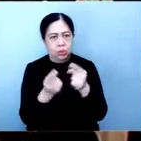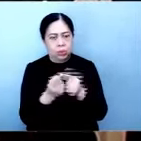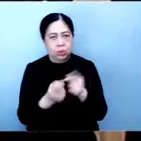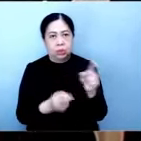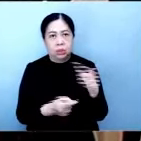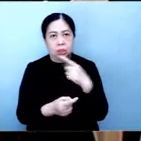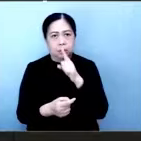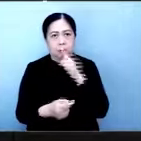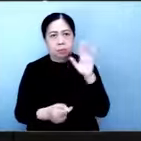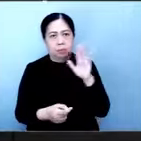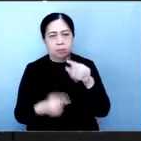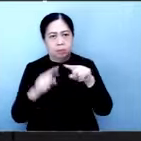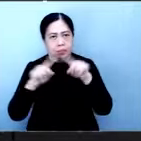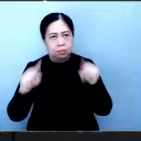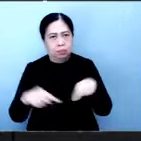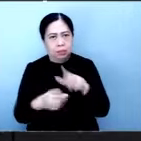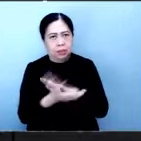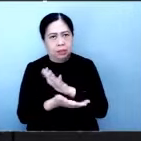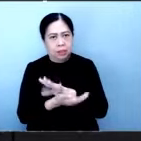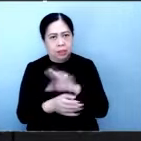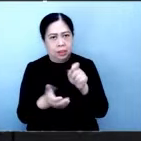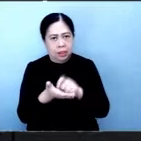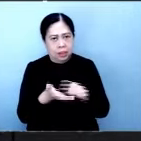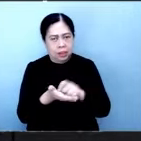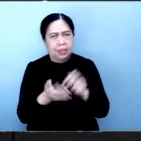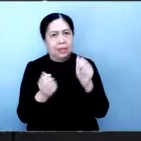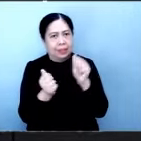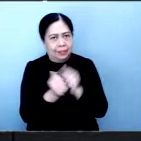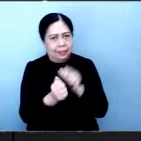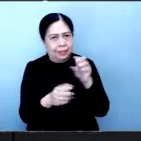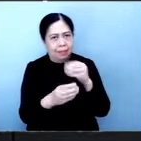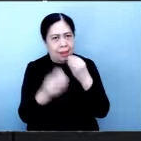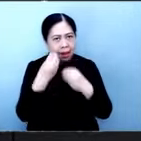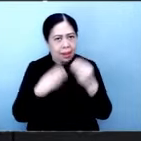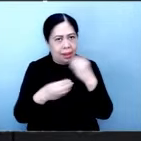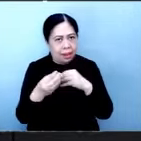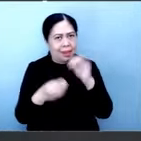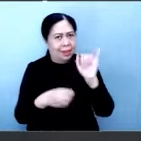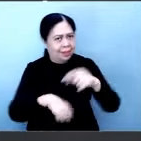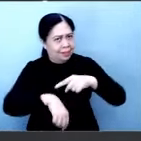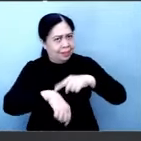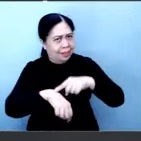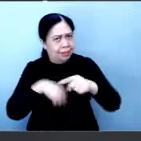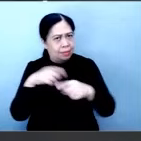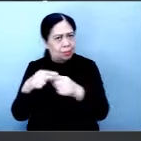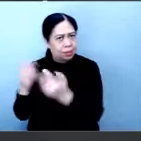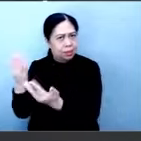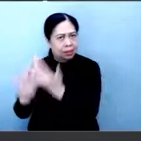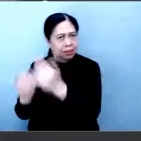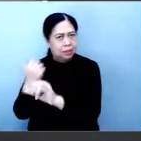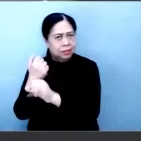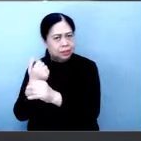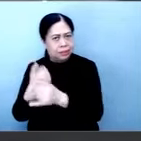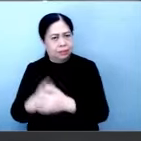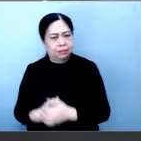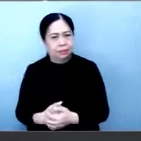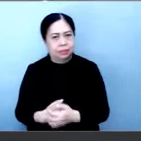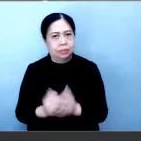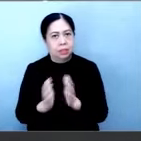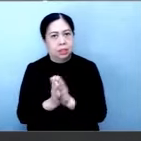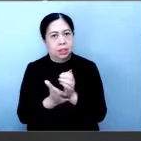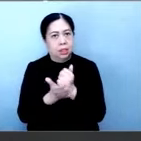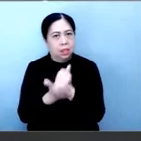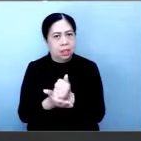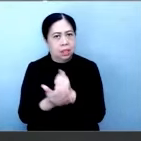sinumpaang salaysay, kasama raw nila sina Direk Jade sa isang kainan sa mga oras na nasunog ang jeep. Nagpapatulong daw mga ito na maghanap